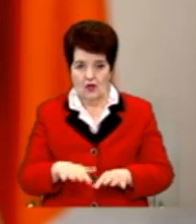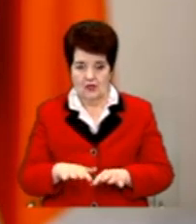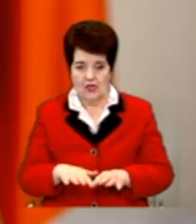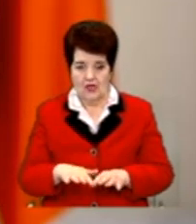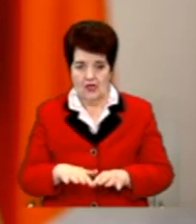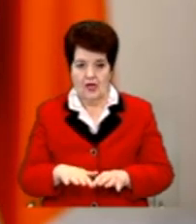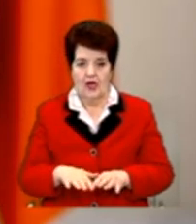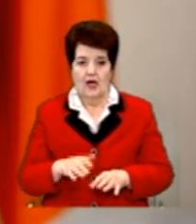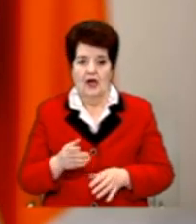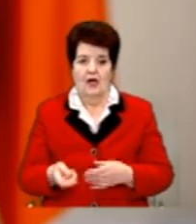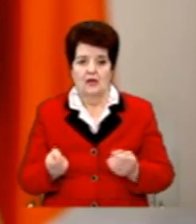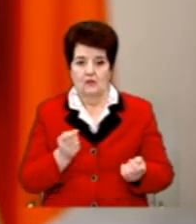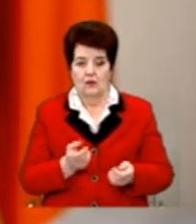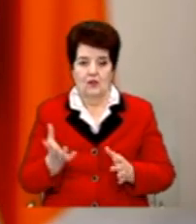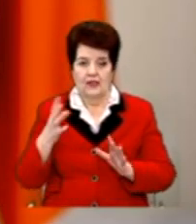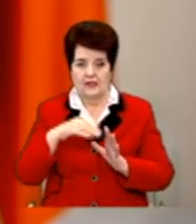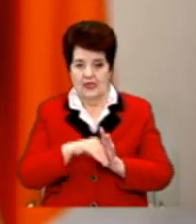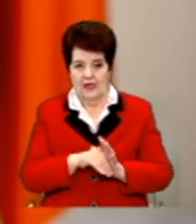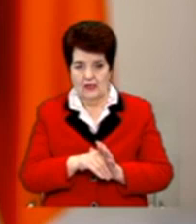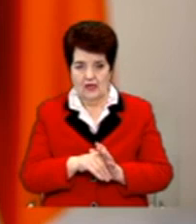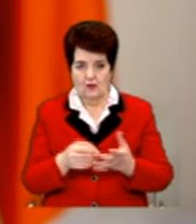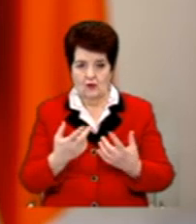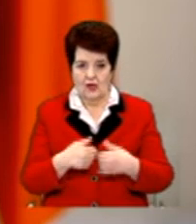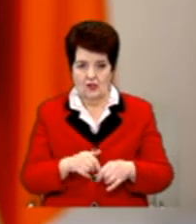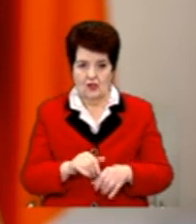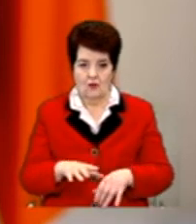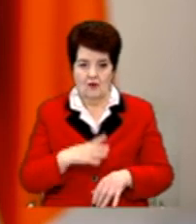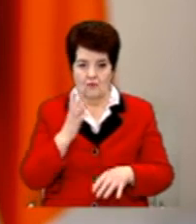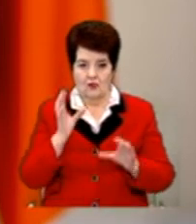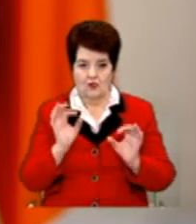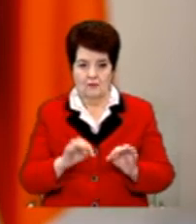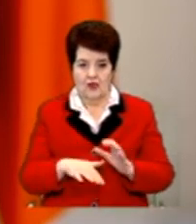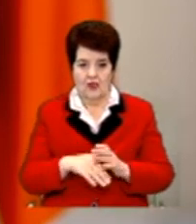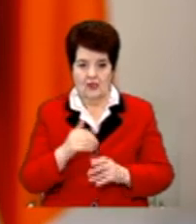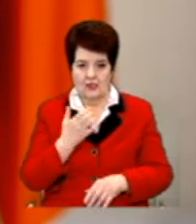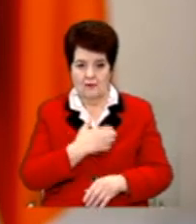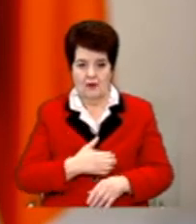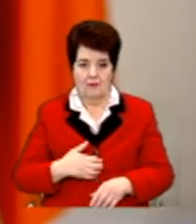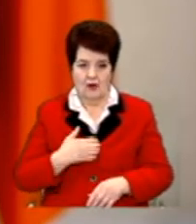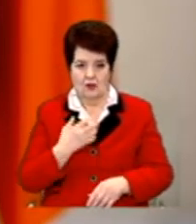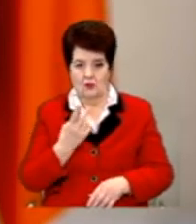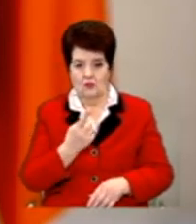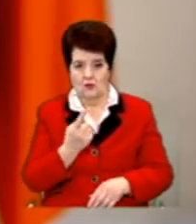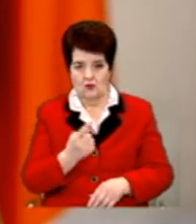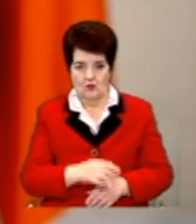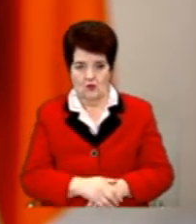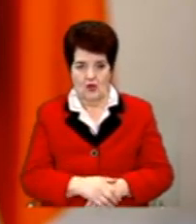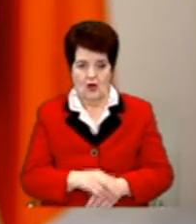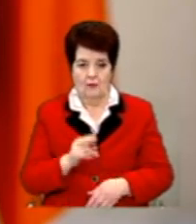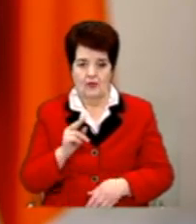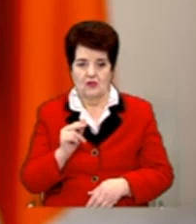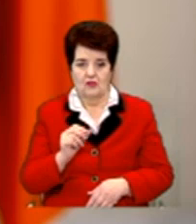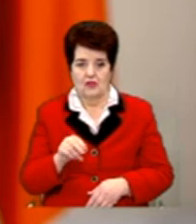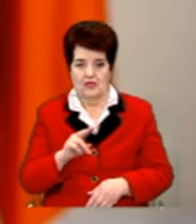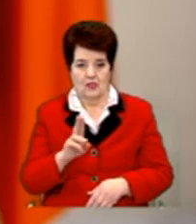speță, a vrut să reintroducă, așa cum ar fi fost normal, alegerea primarului în două tururi. PSD